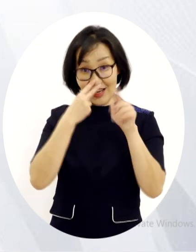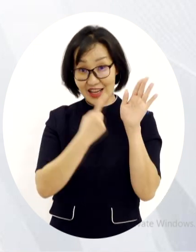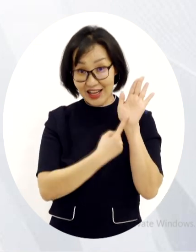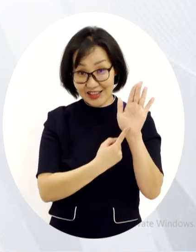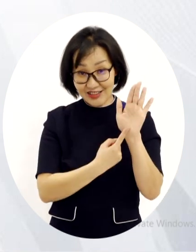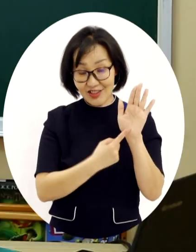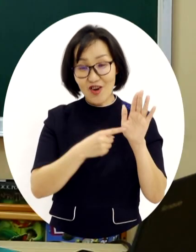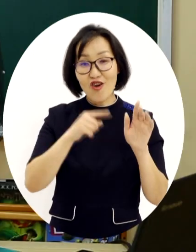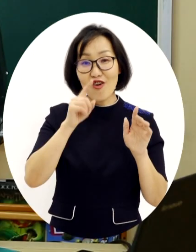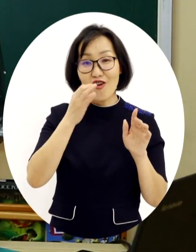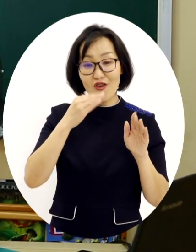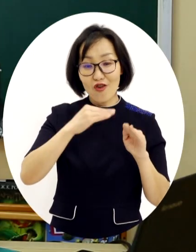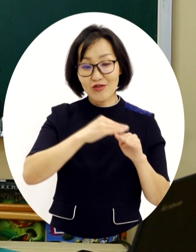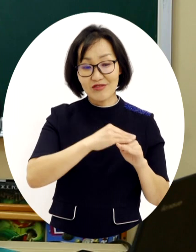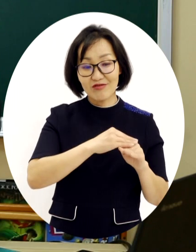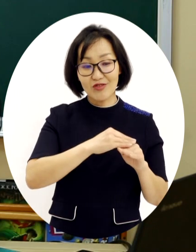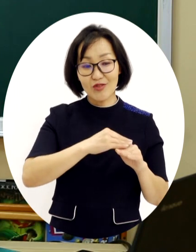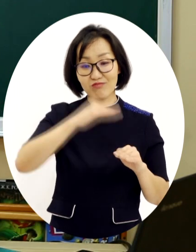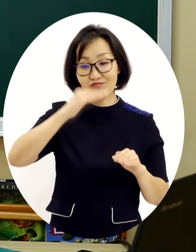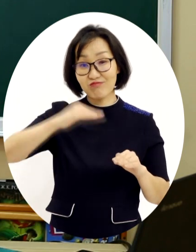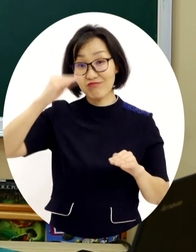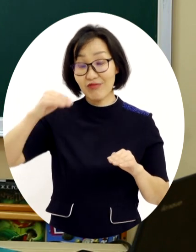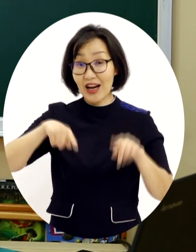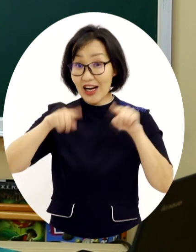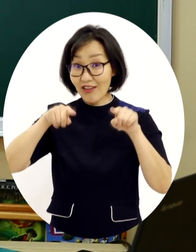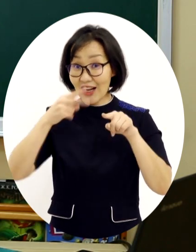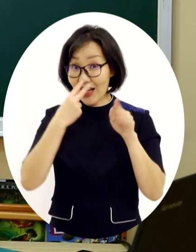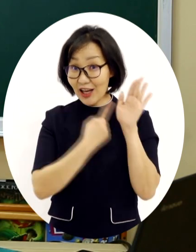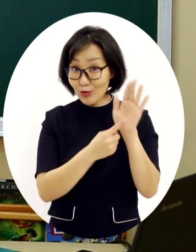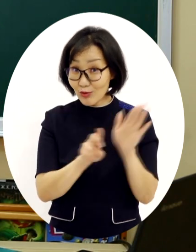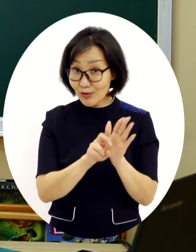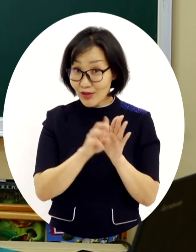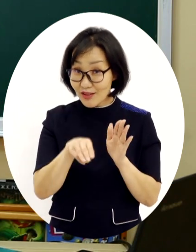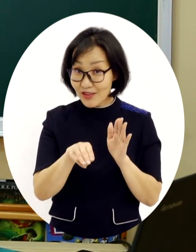Тэгвэл тэлмэнгийн өсөлтийн хүснэгтийг энийг графикаар харуулж болох уу?